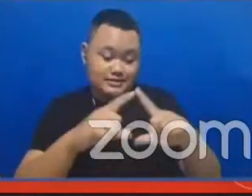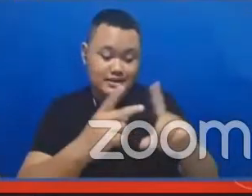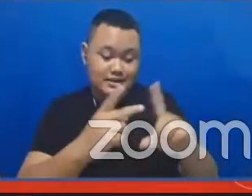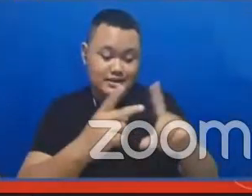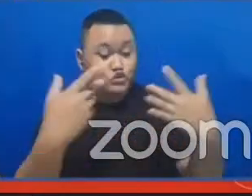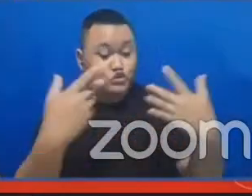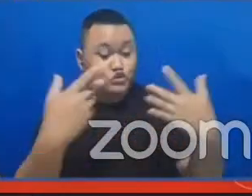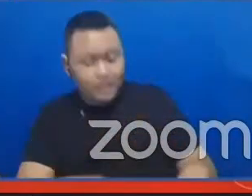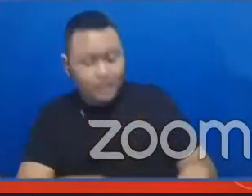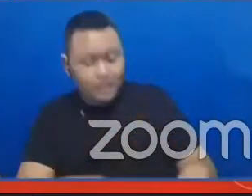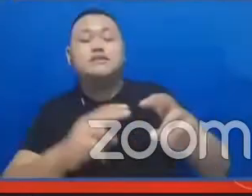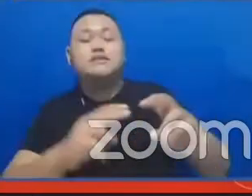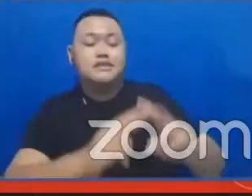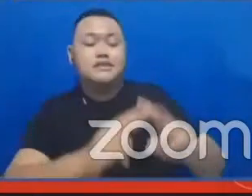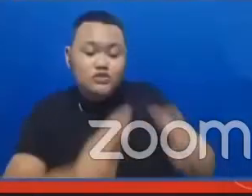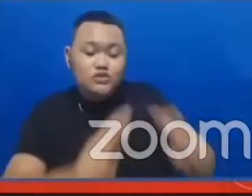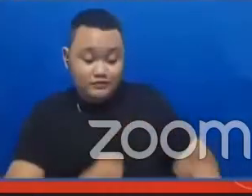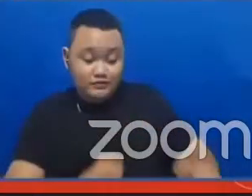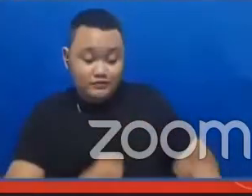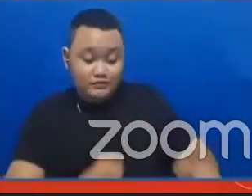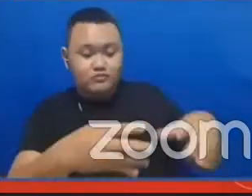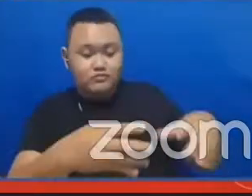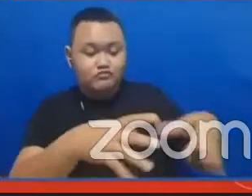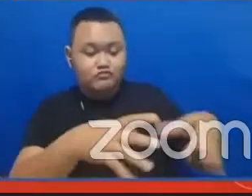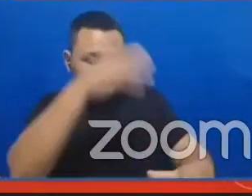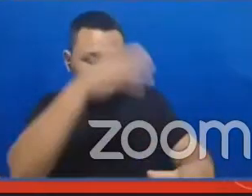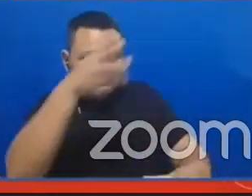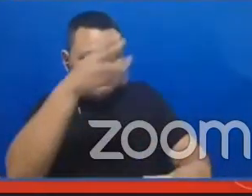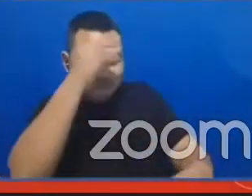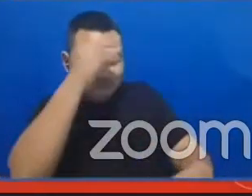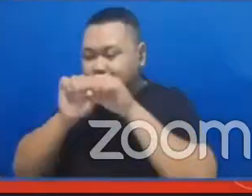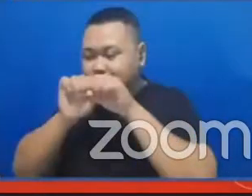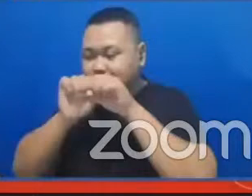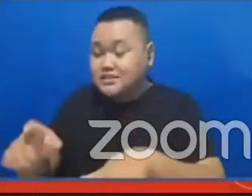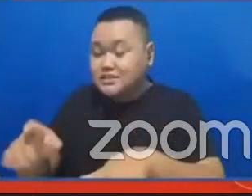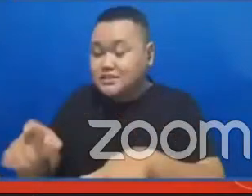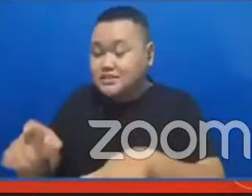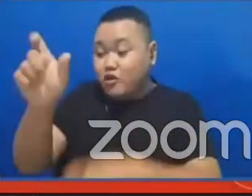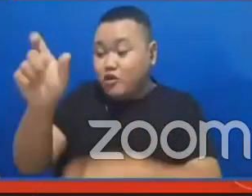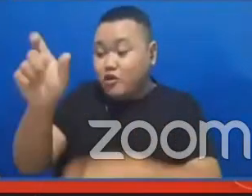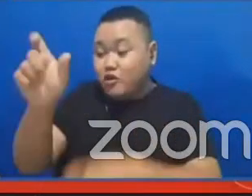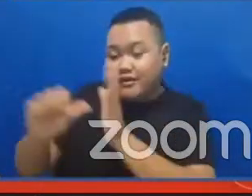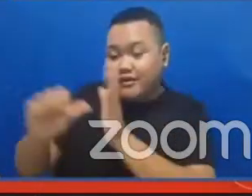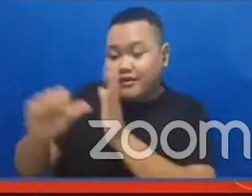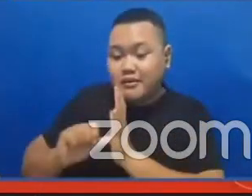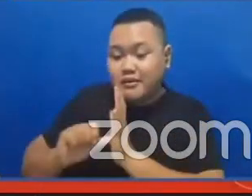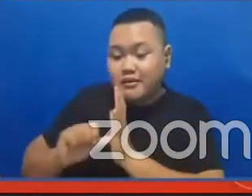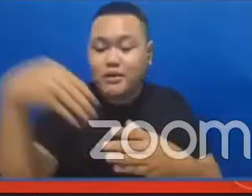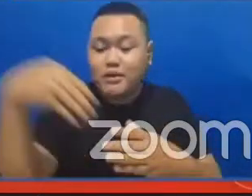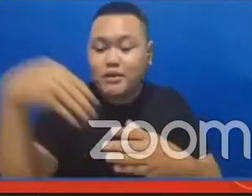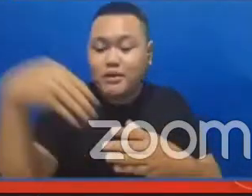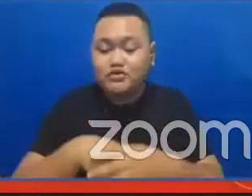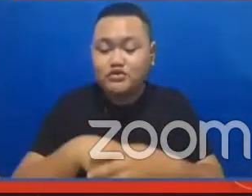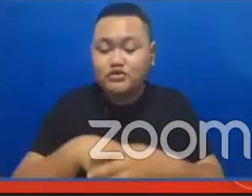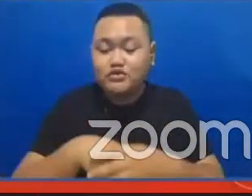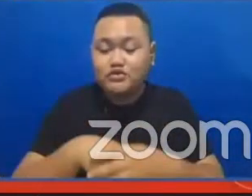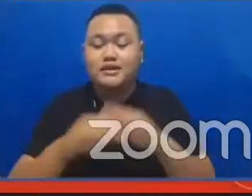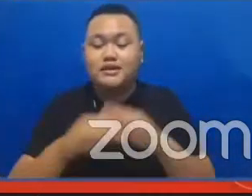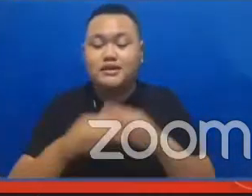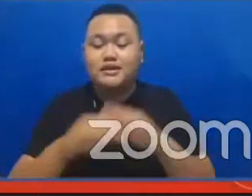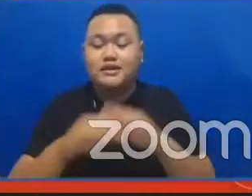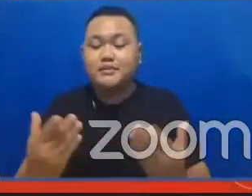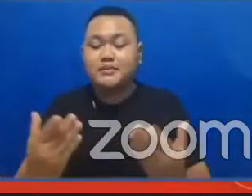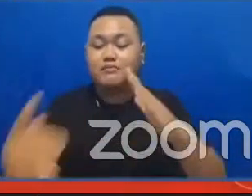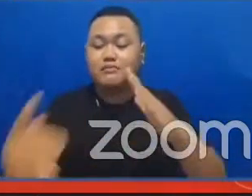kepada programmernya, dijelaskan kepada animatornya, dijelaskan kepada grafisnya. Ini nanti begini loh, kalau timbangan misalnya, kalau